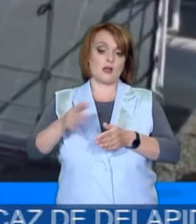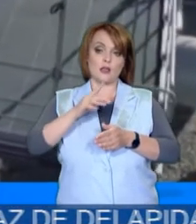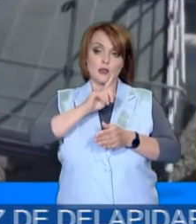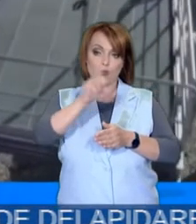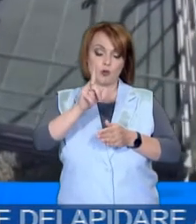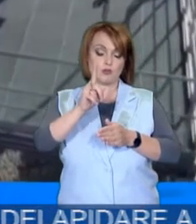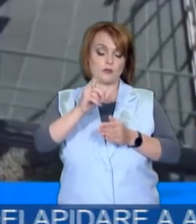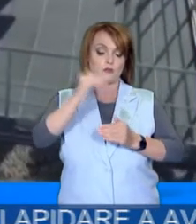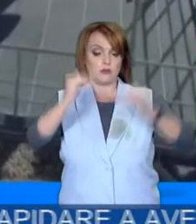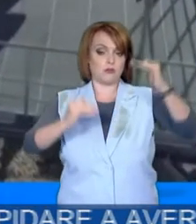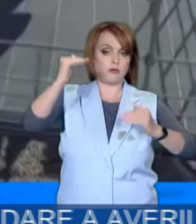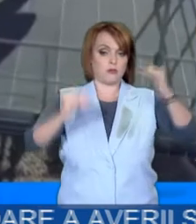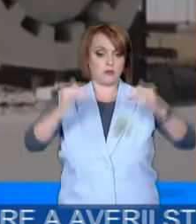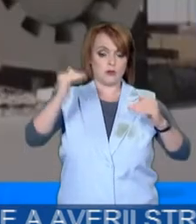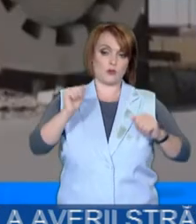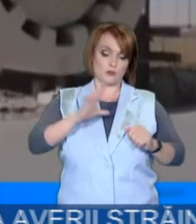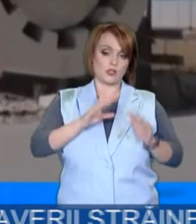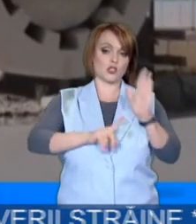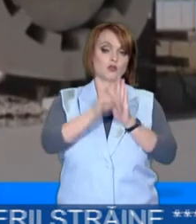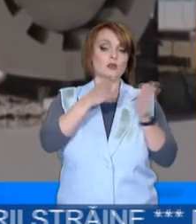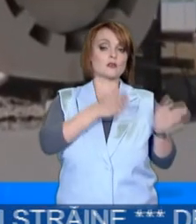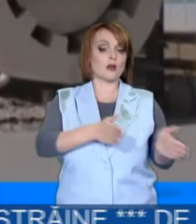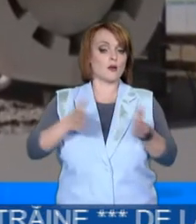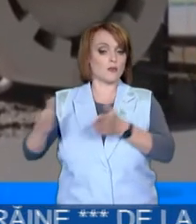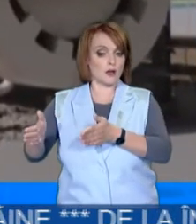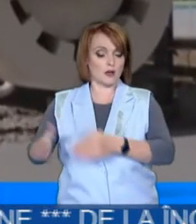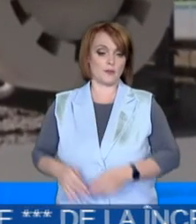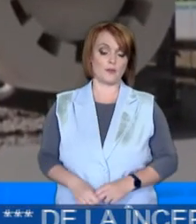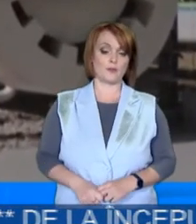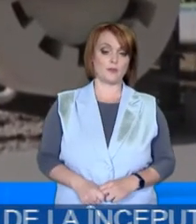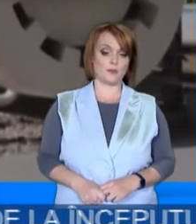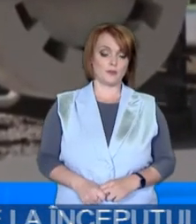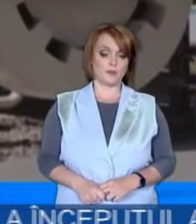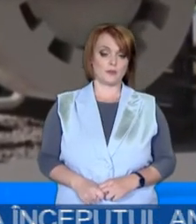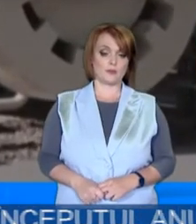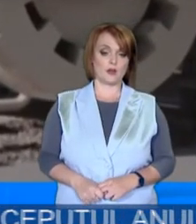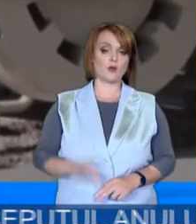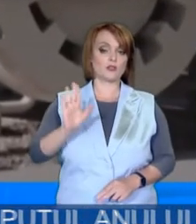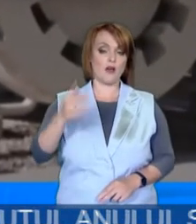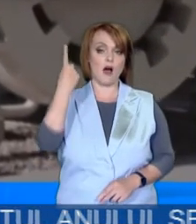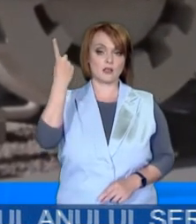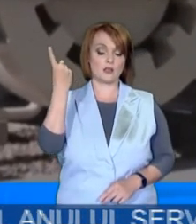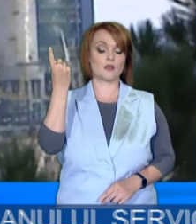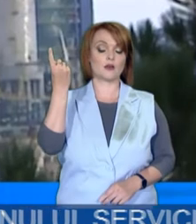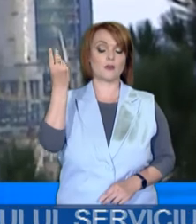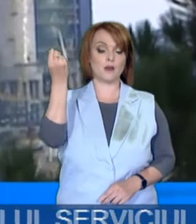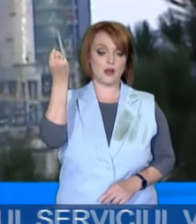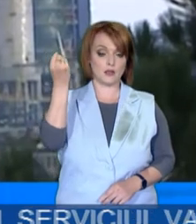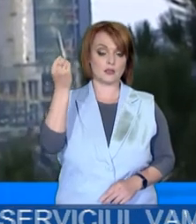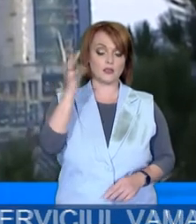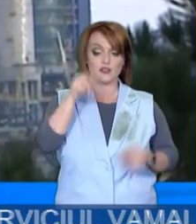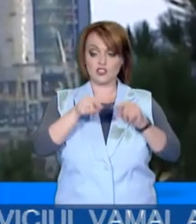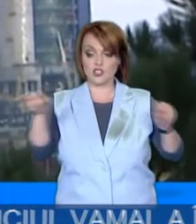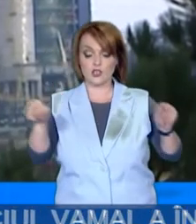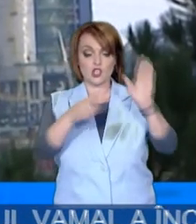petroliere va fi în prețul de achiziție, în calculul prețului de achiziție, o perioadă de 6 luni de zile